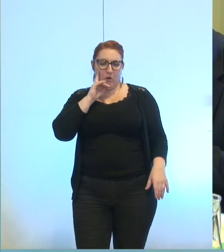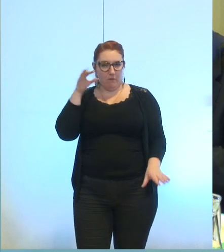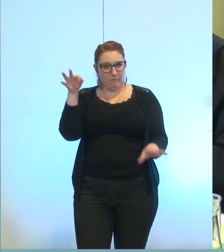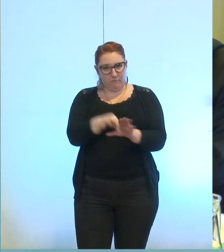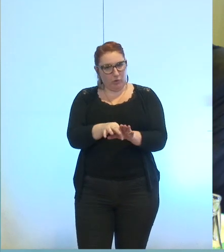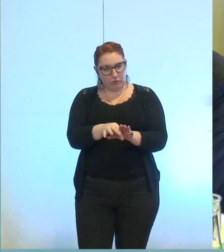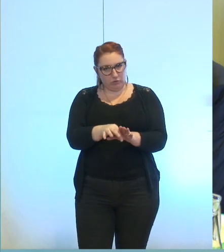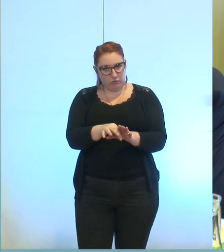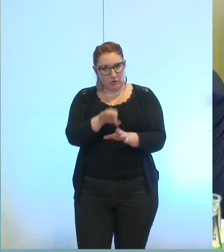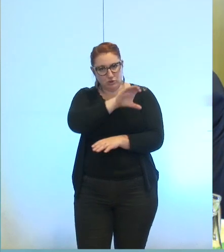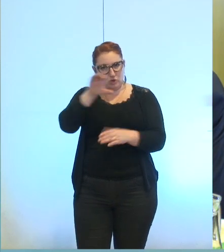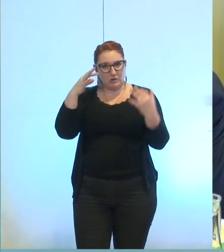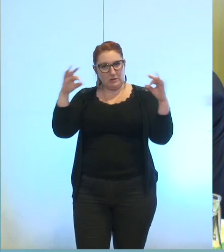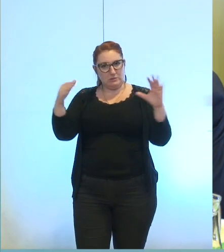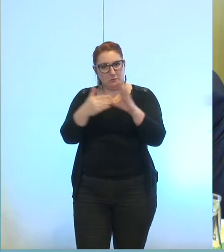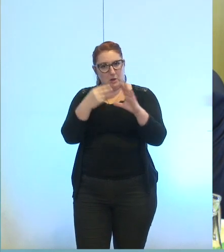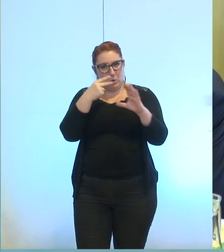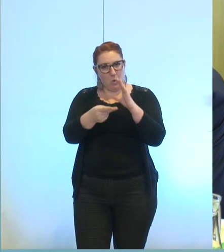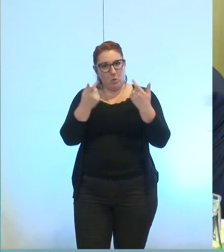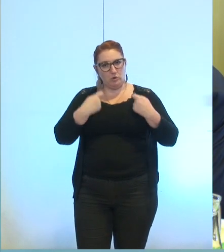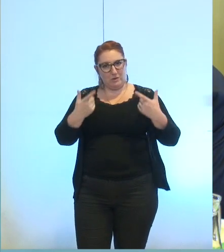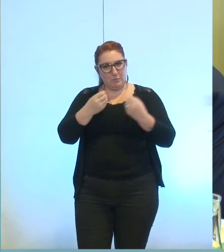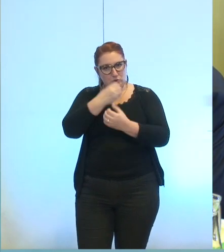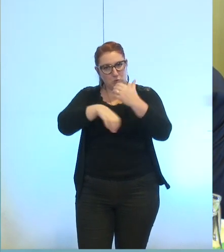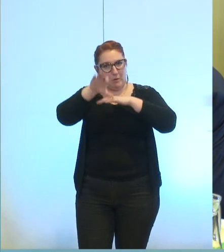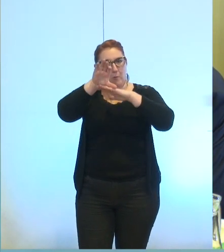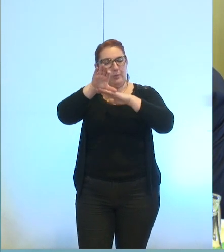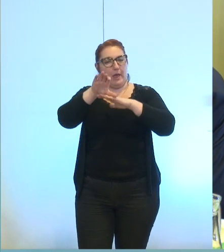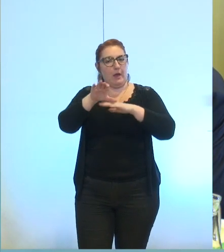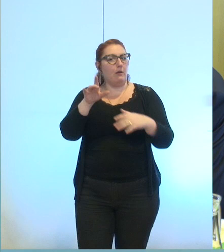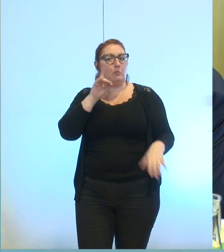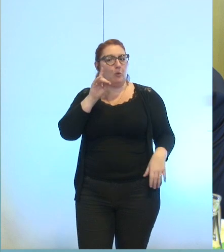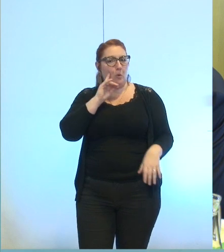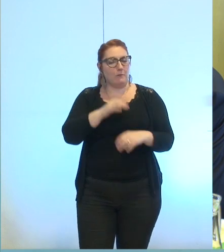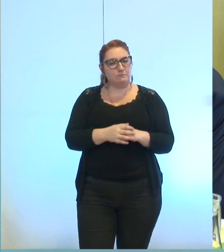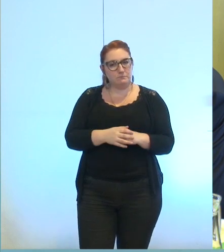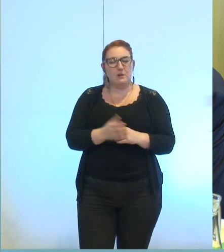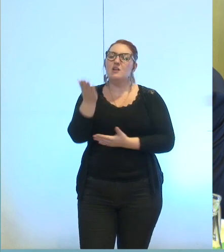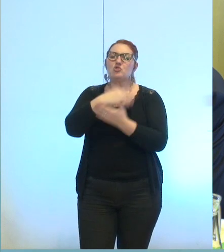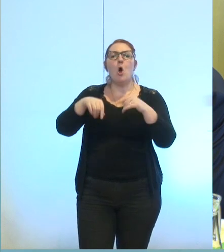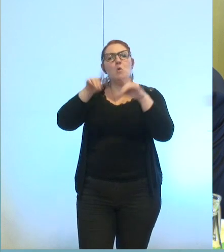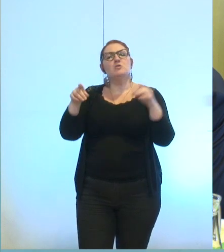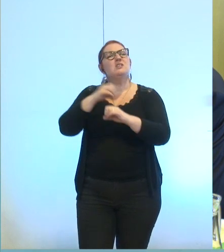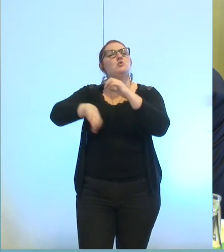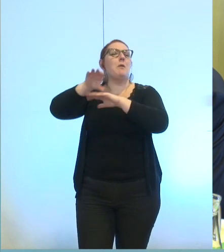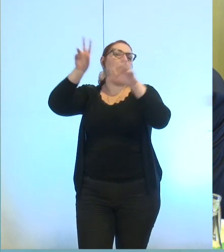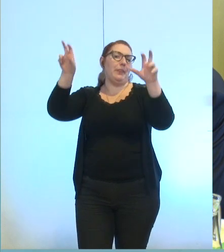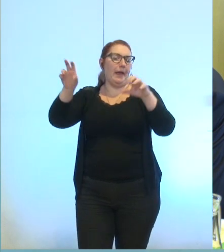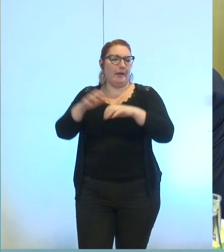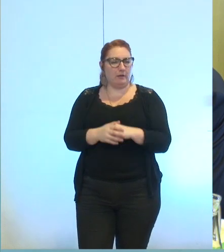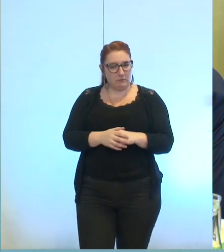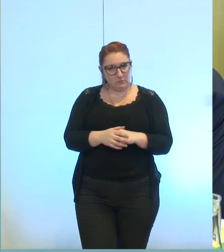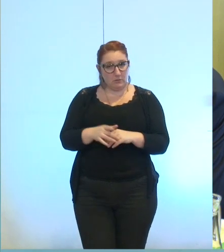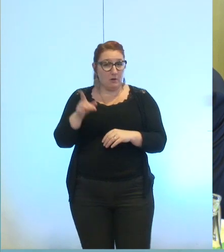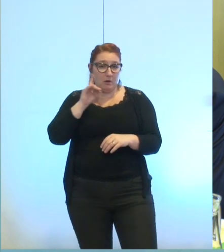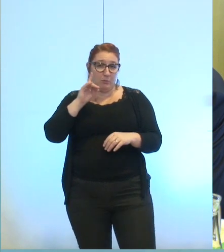voté 110000 € de dépenses supplémentaires au budget supplémentaires 10 supplémentaires comment se fait-il que pour le